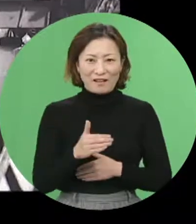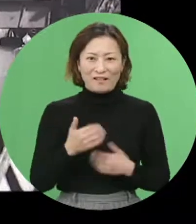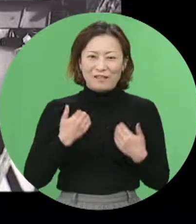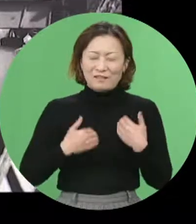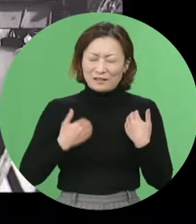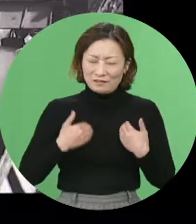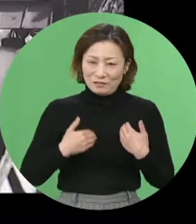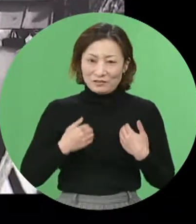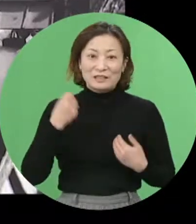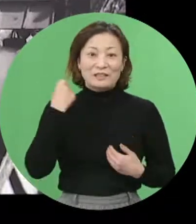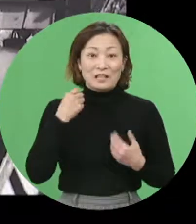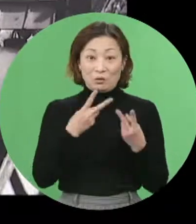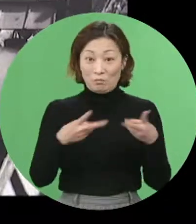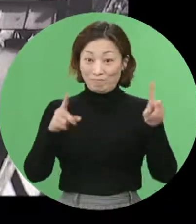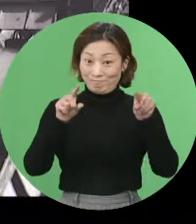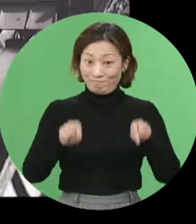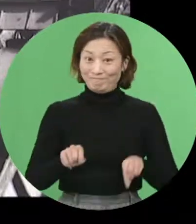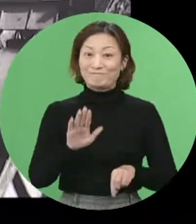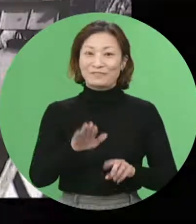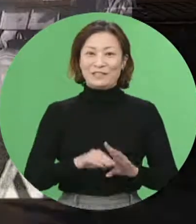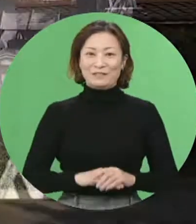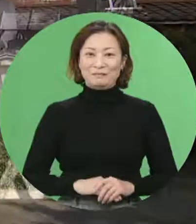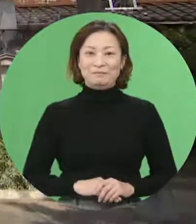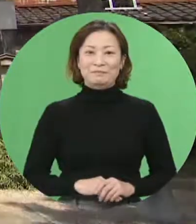です。